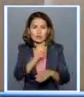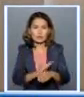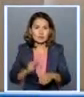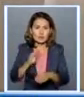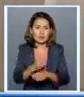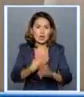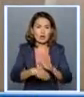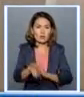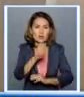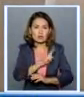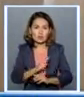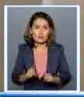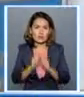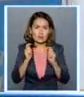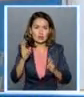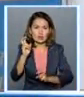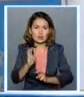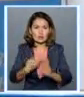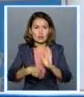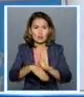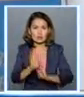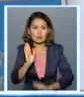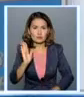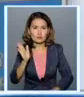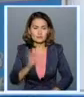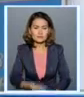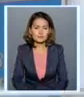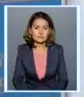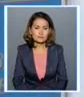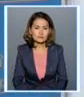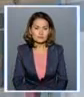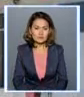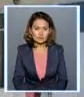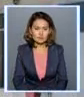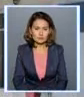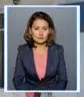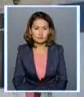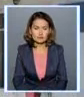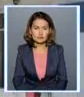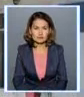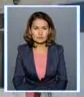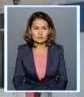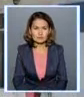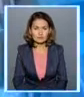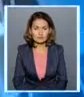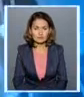екі қолға бір күрек тапқан жарымжан жандардың жағдайын жақсартуға жол ашпақ. Нұржан Мергенбай, Елдар Байділда, Қазақстан ұлттық арнасы, Тараздан.